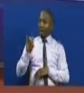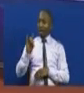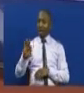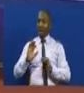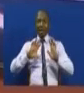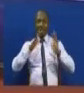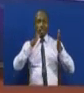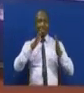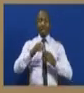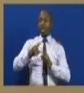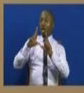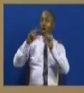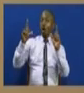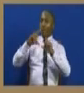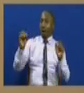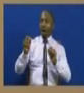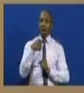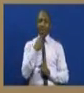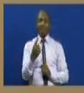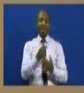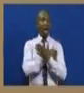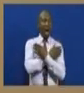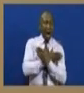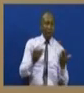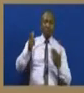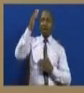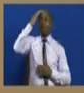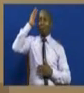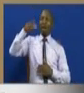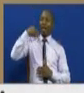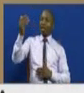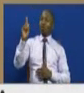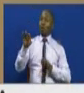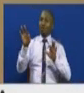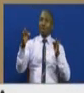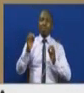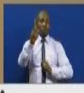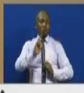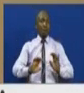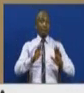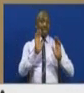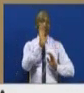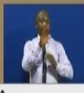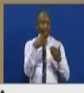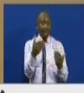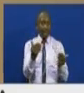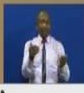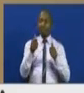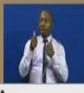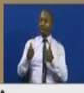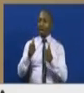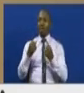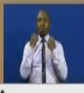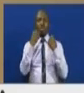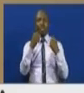anaishi mjini Kigoma, amesema hakuna anayejua kesho yake, hivyo maisha yake kwa sasa yanategemea